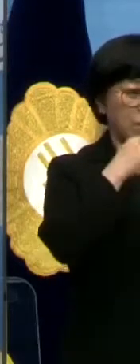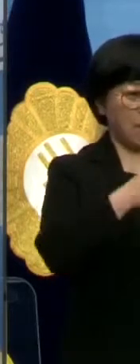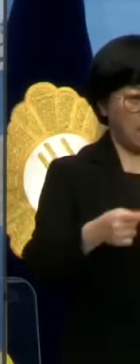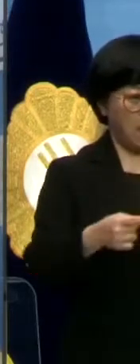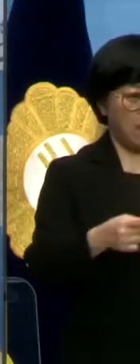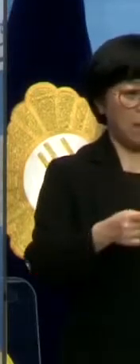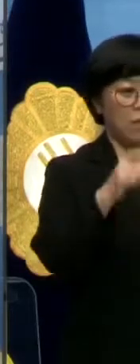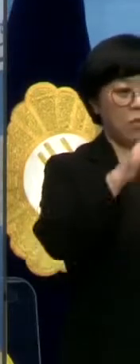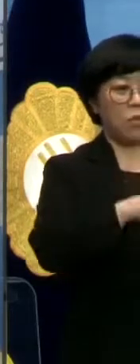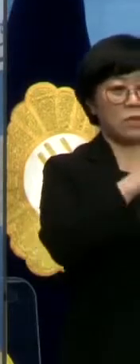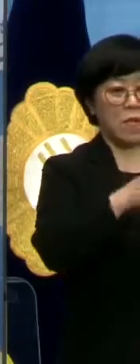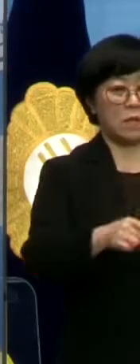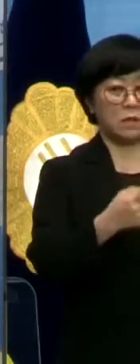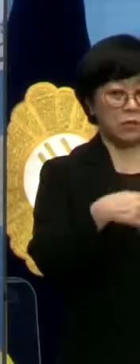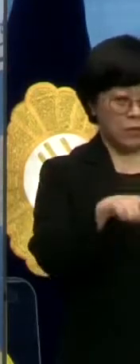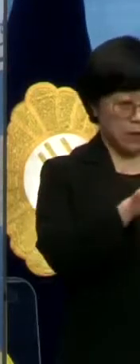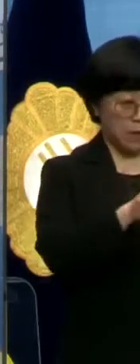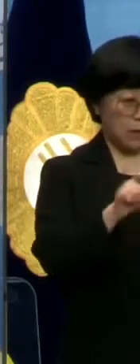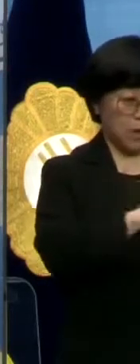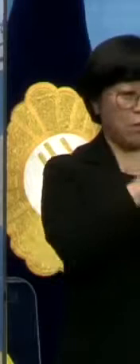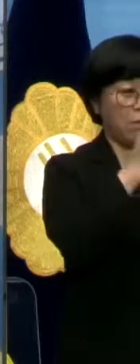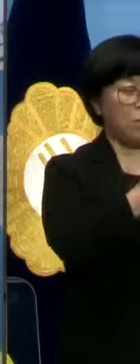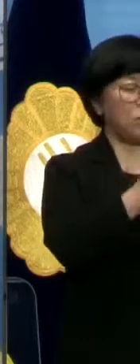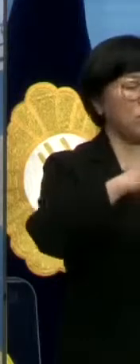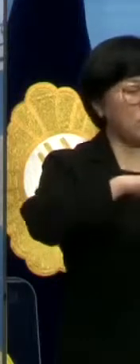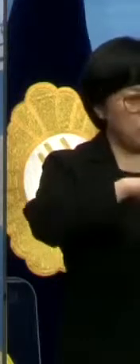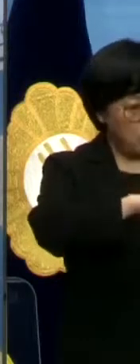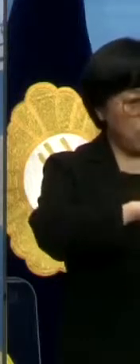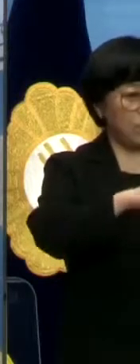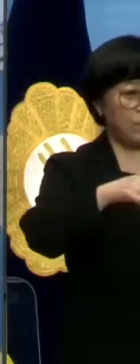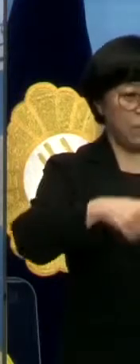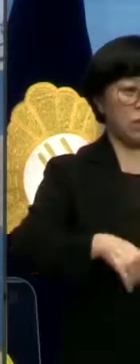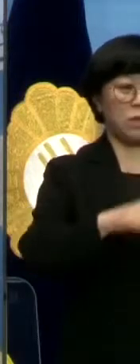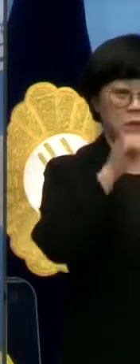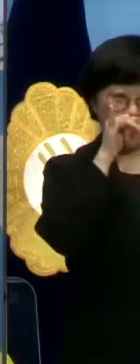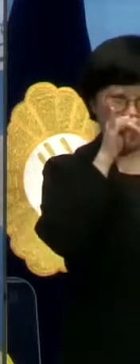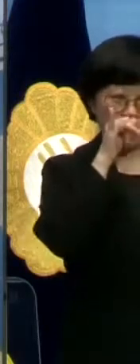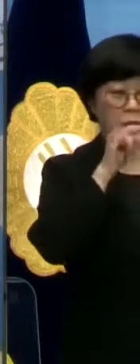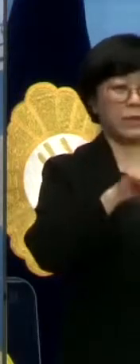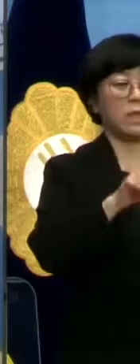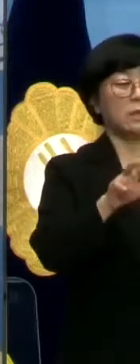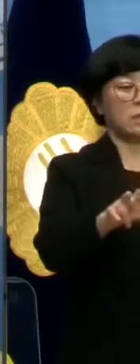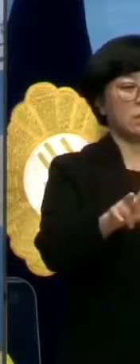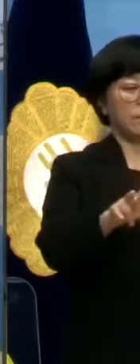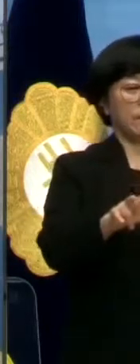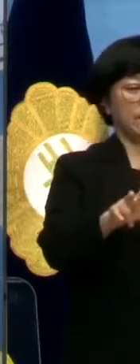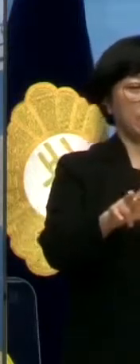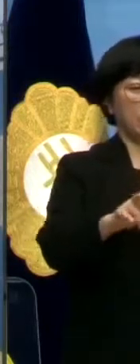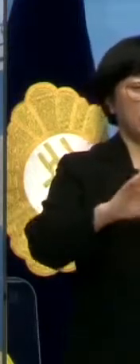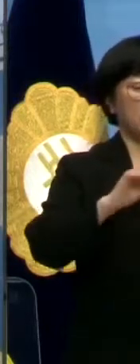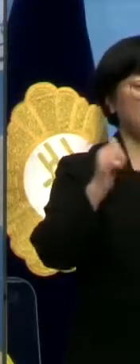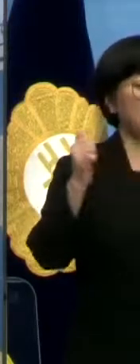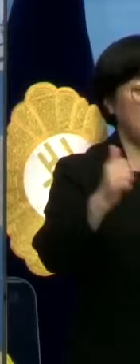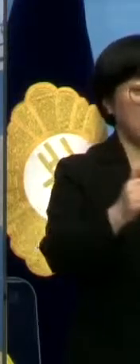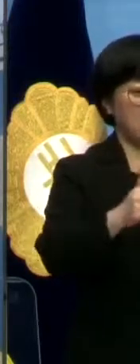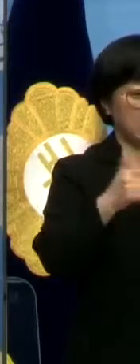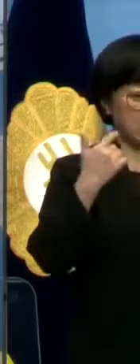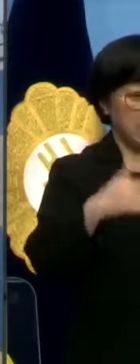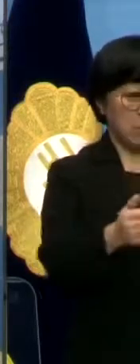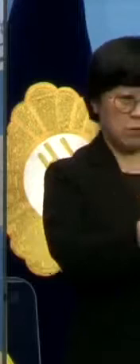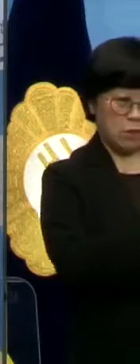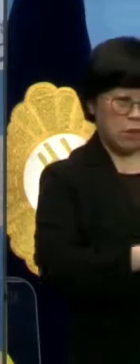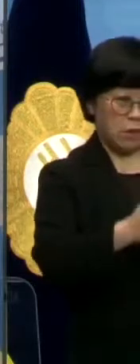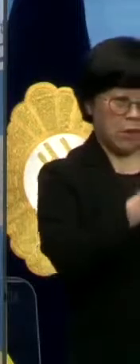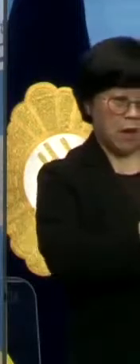위한 특별법이 꼭 필요하다면 지금 국회 상임위에